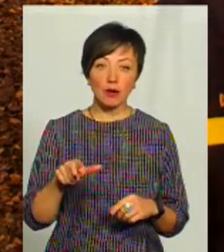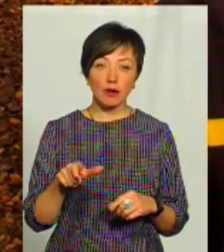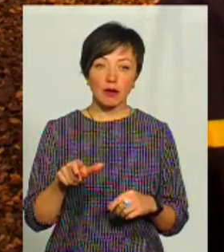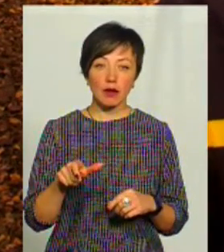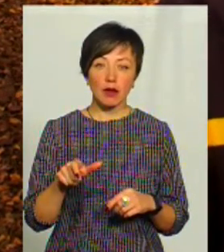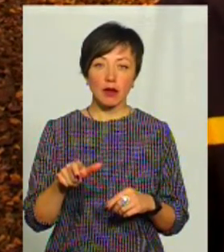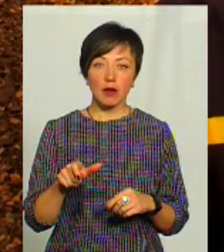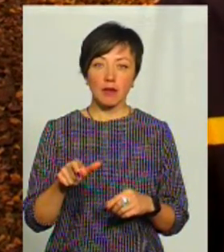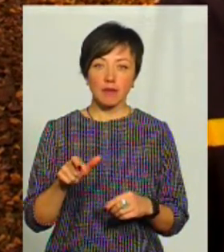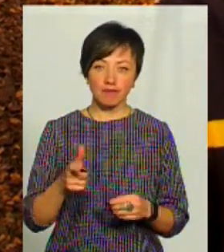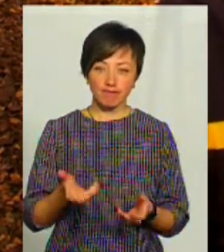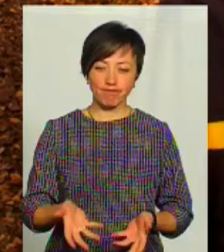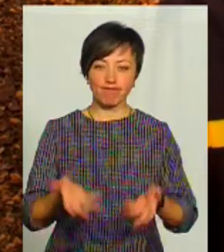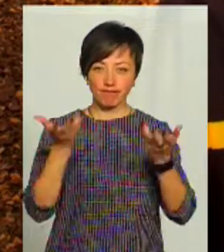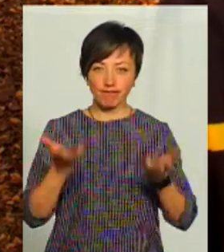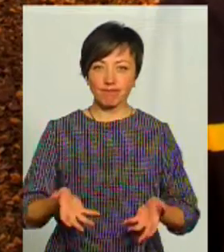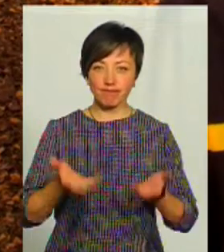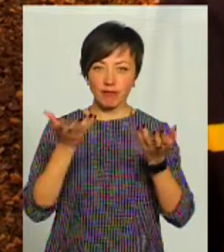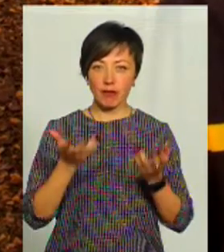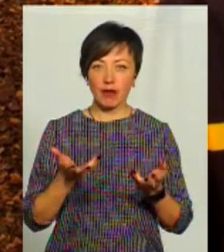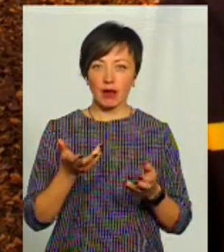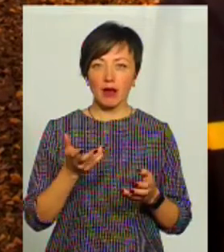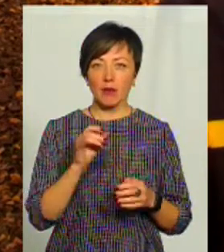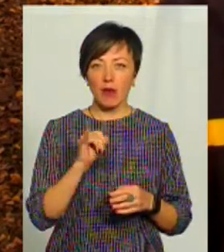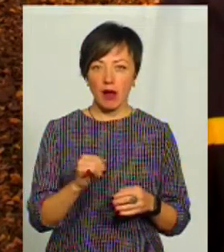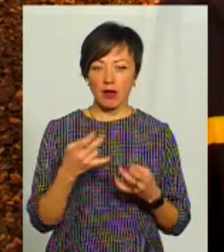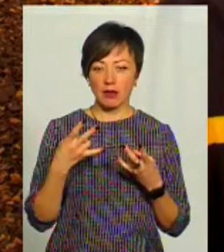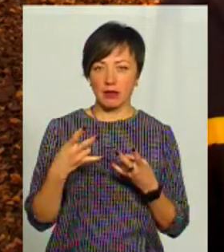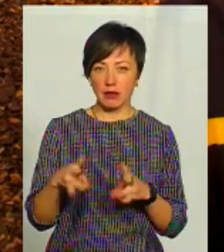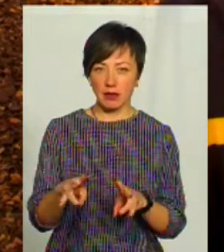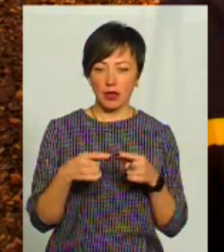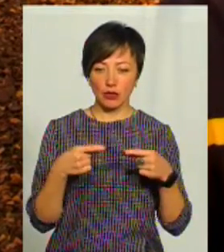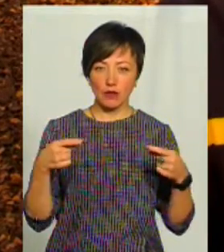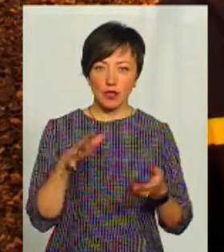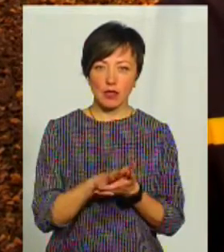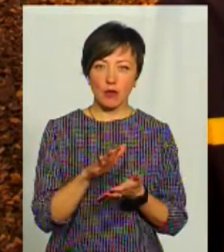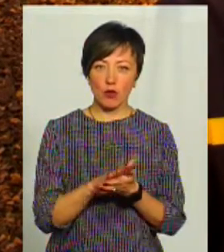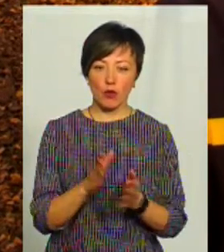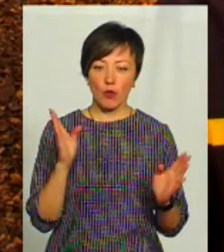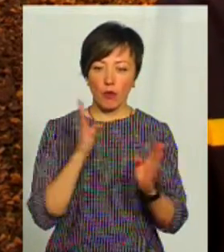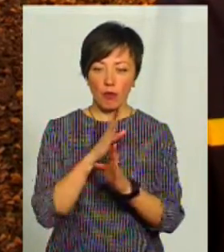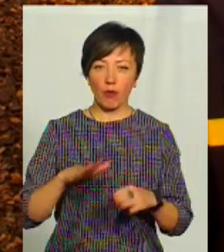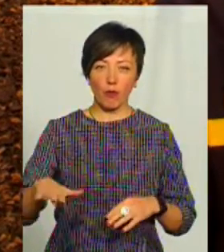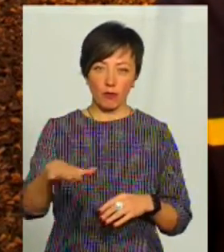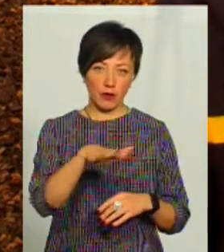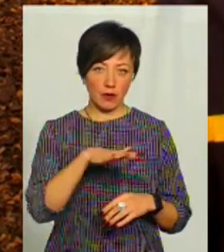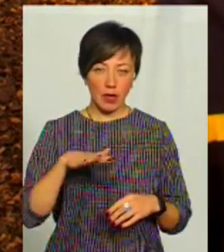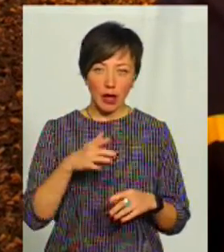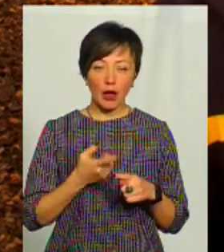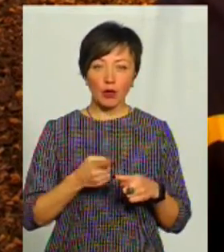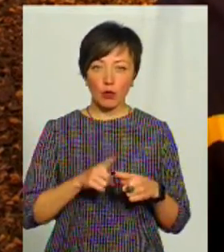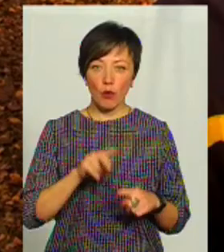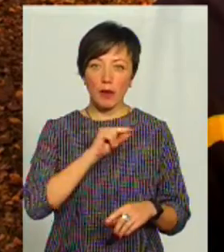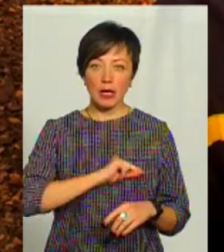викидають в атмосферу негативні речовини і забруднюють навколишнє середовище. Тому